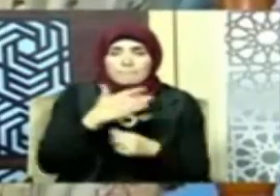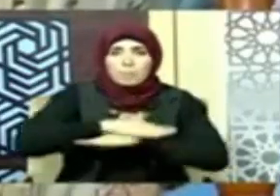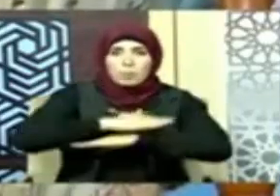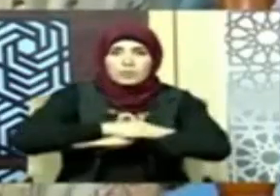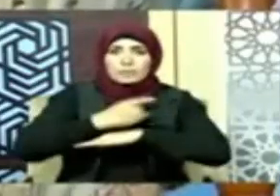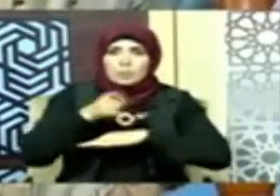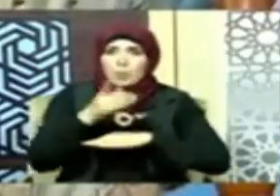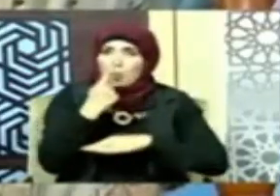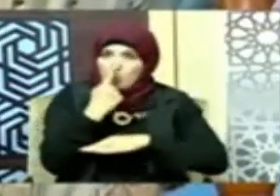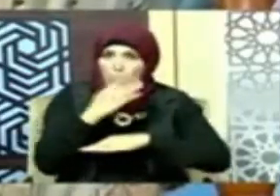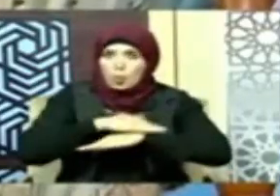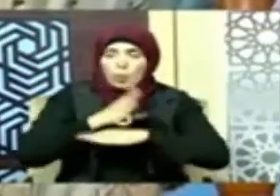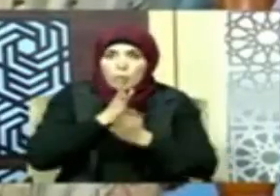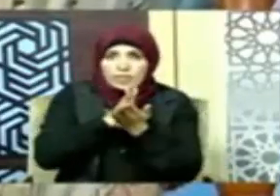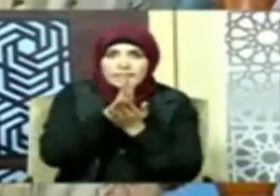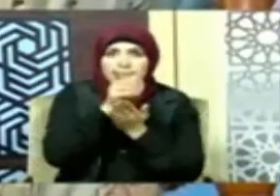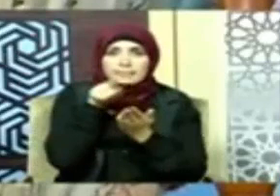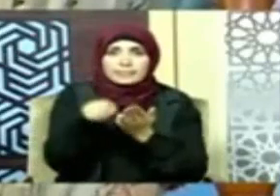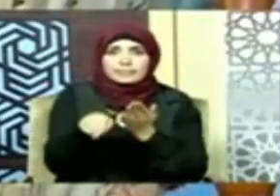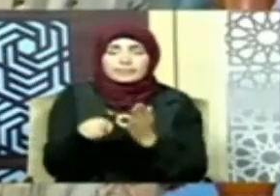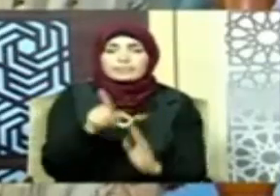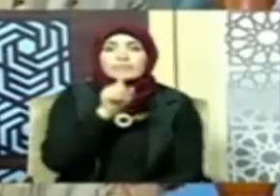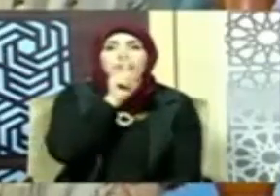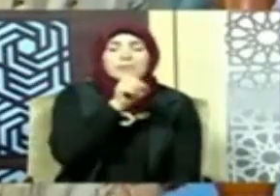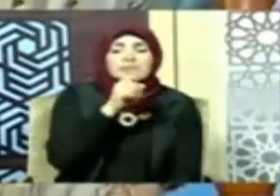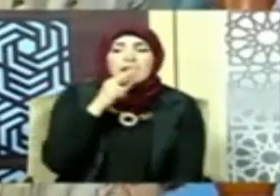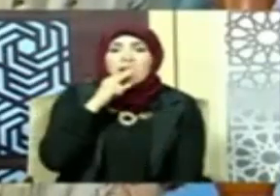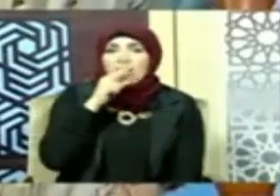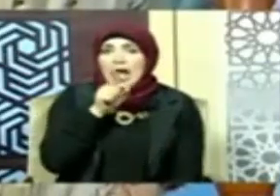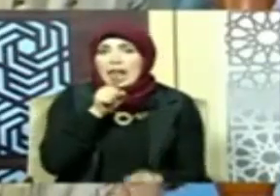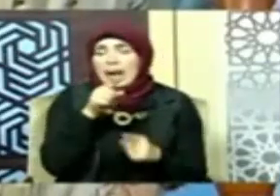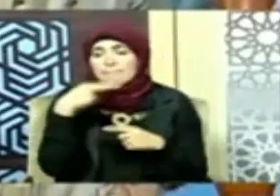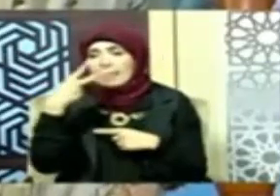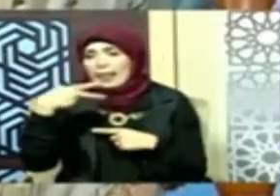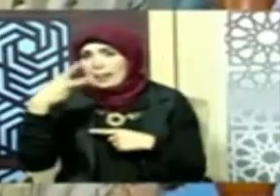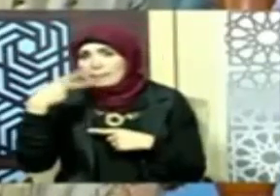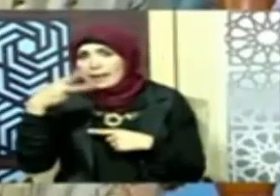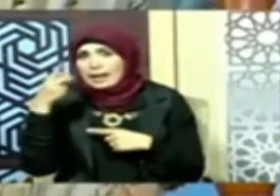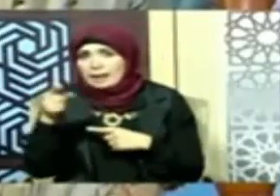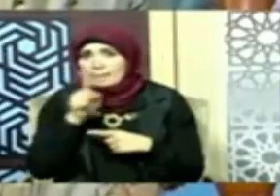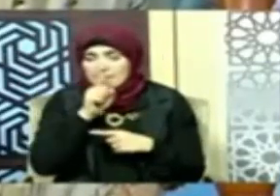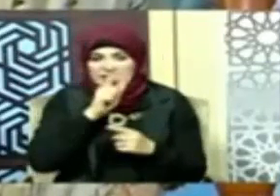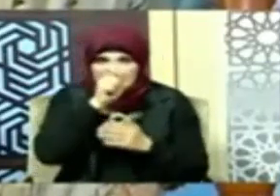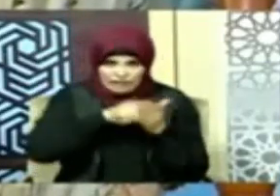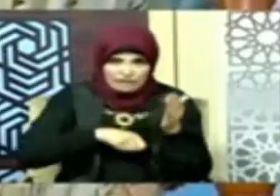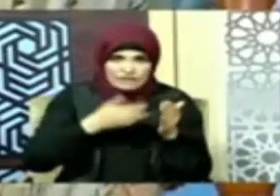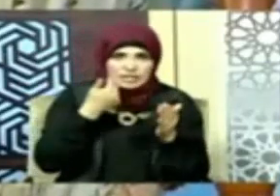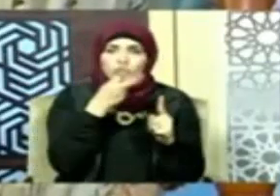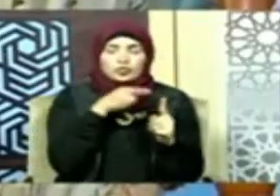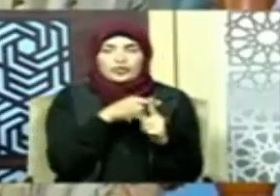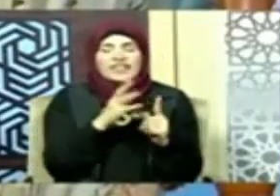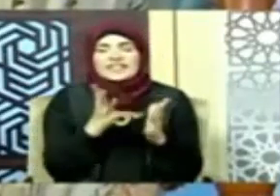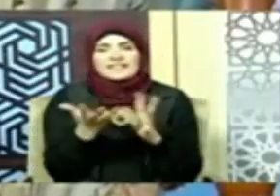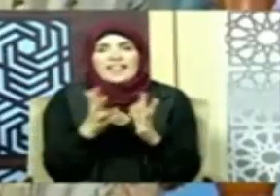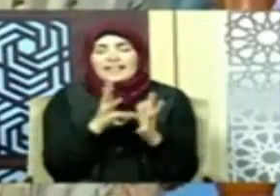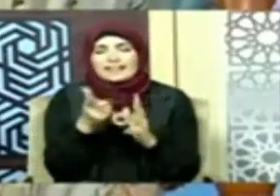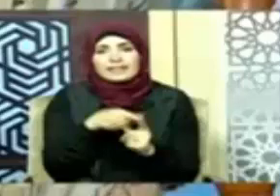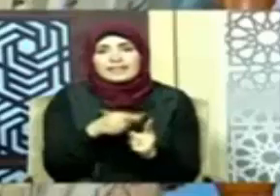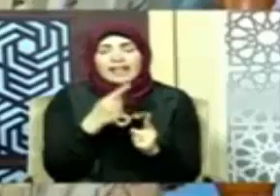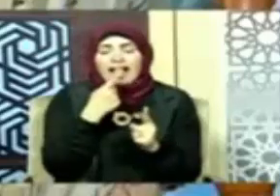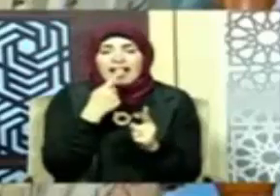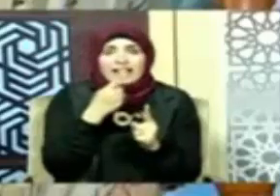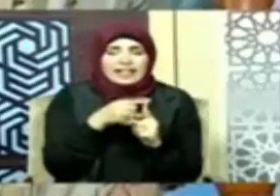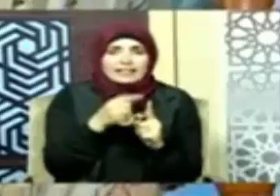تكون الأقوال في جانب والأفعال في جانب، فمن يكون حال